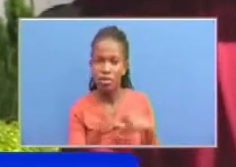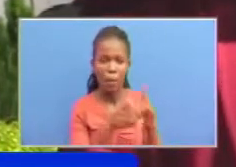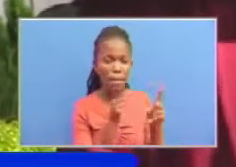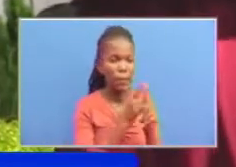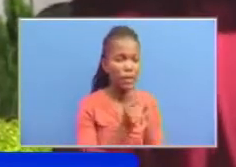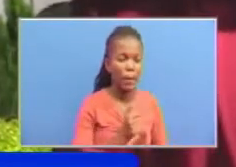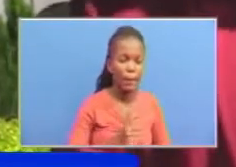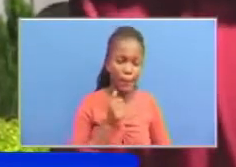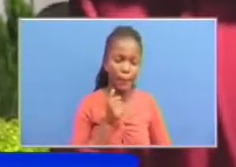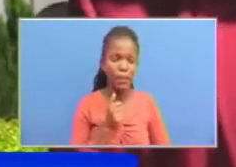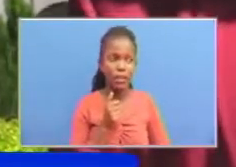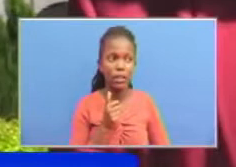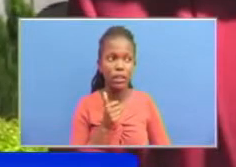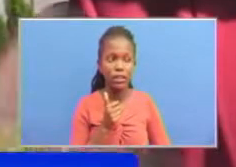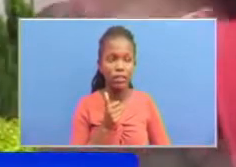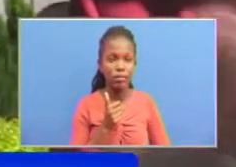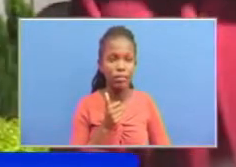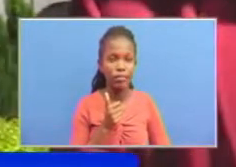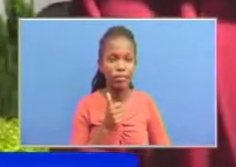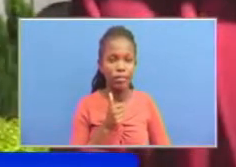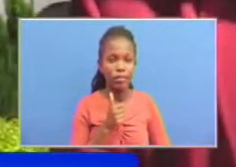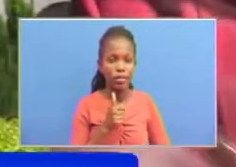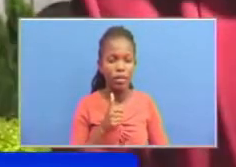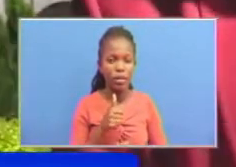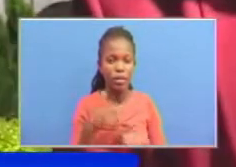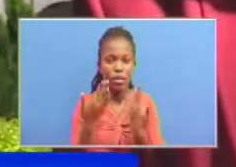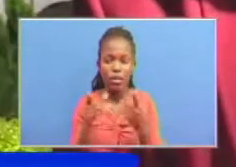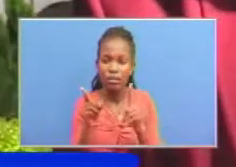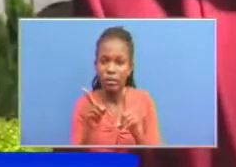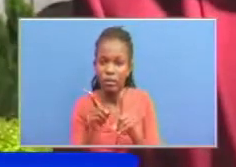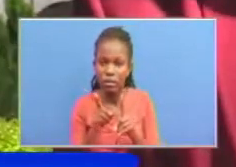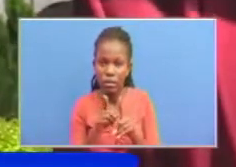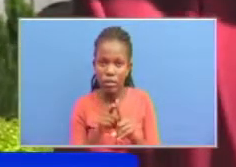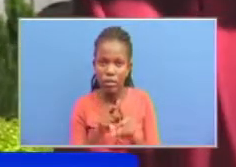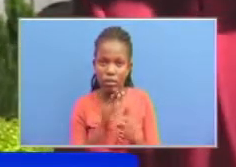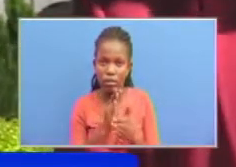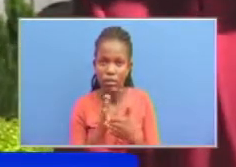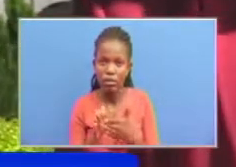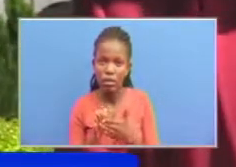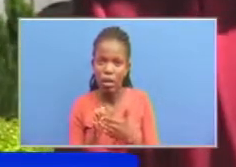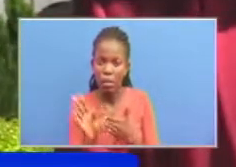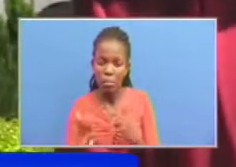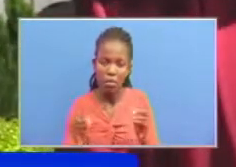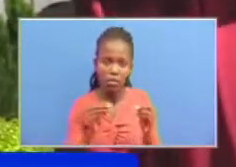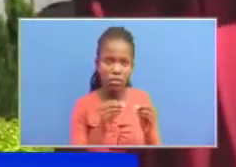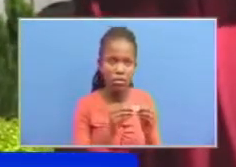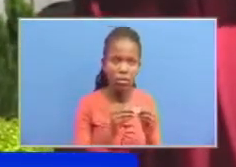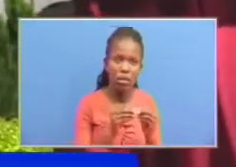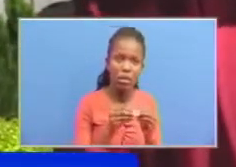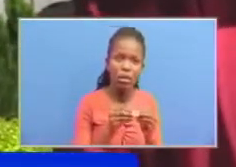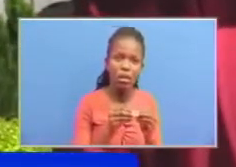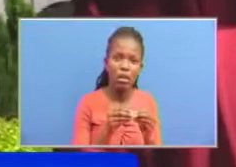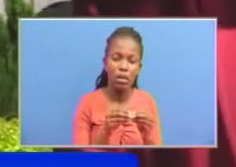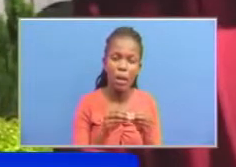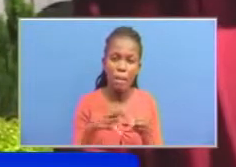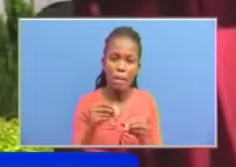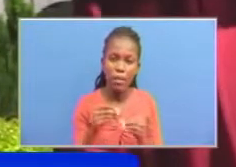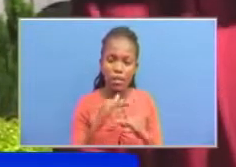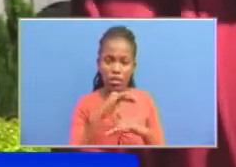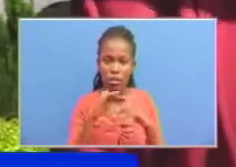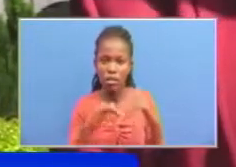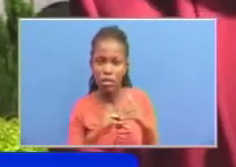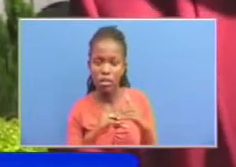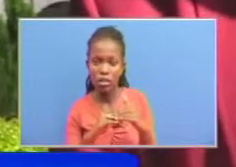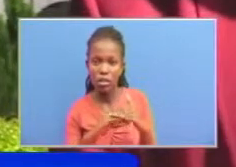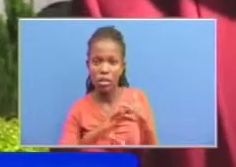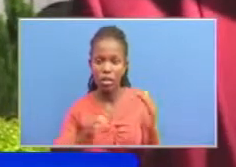budget hithi ya kunenga neo na kukuolo ane kana muko maneo vandu mbesa isu nisio liwe ni mbunge